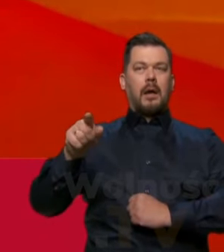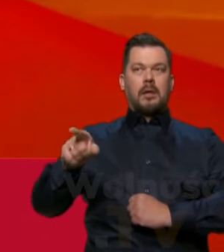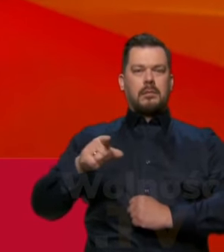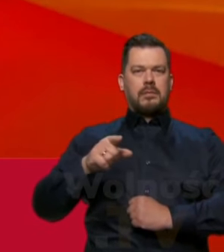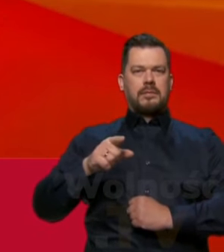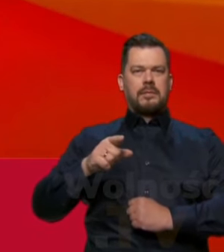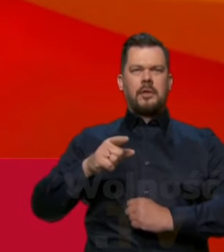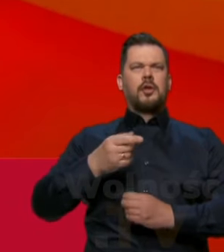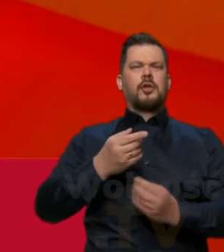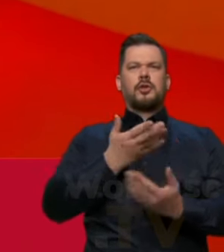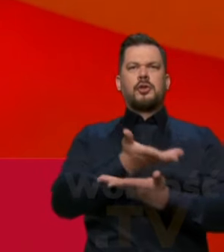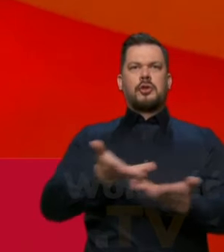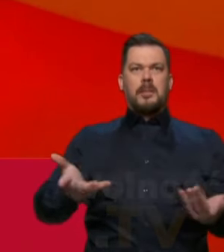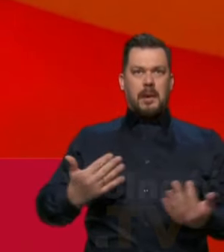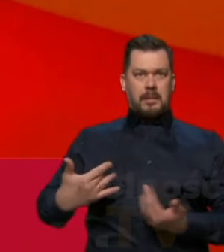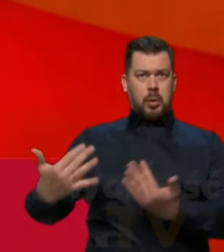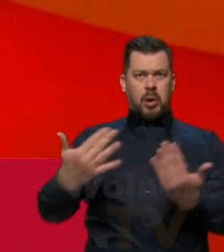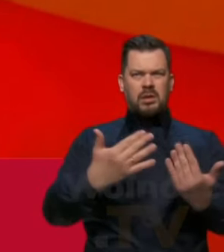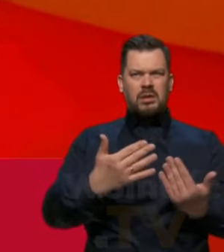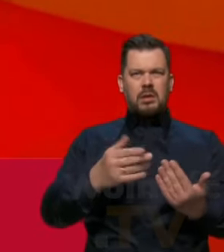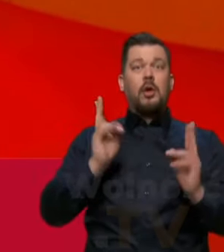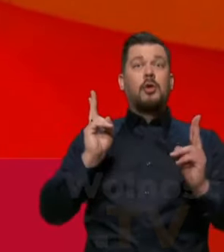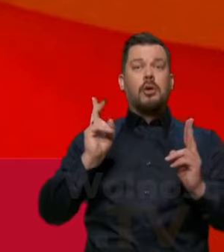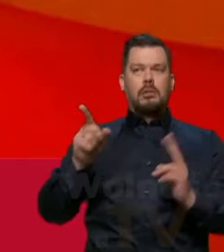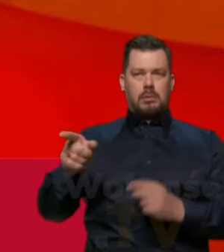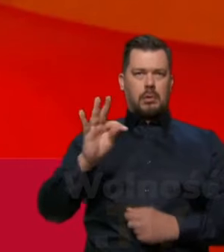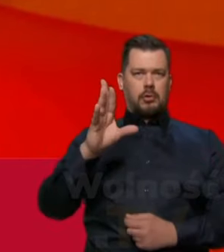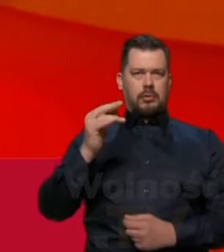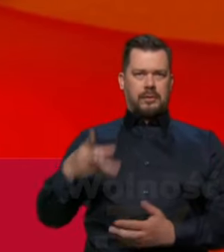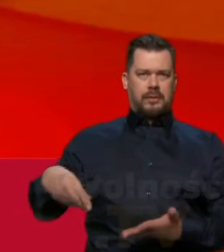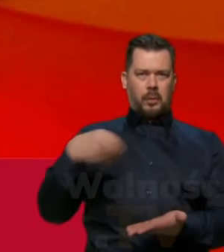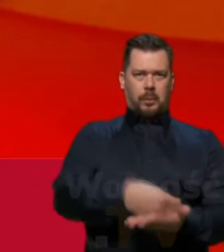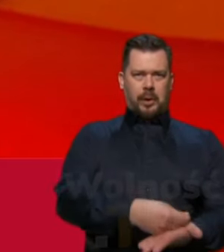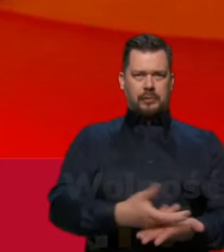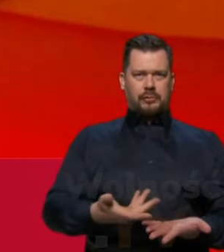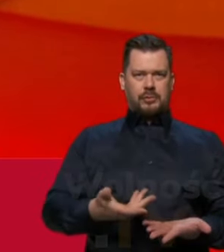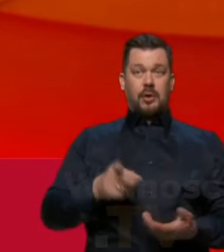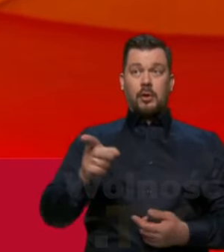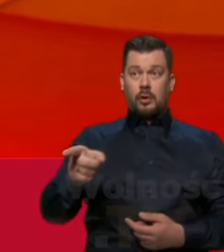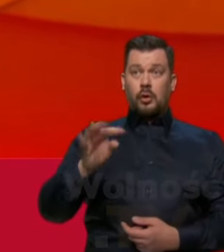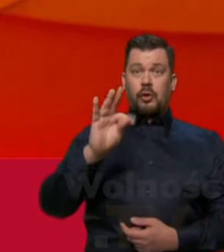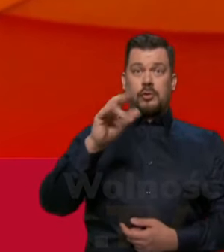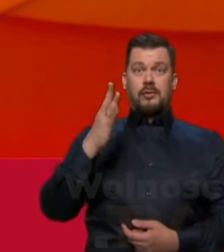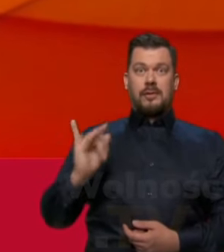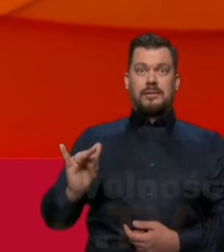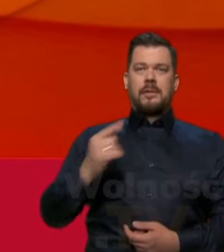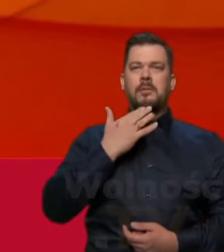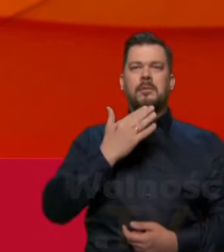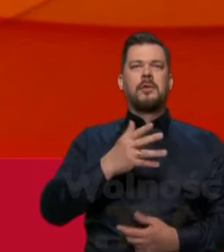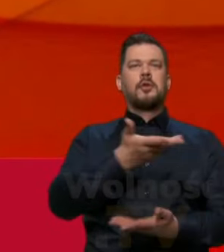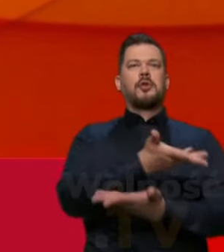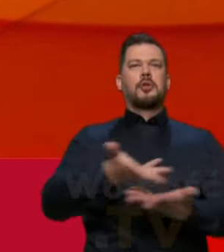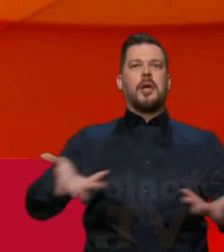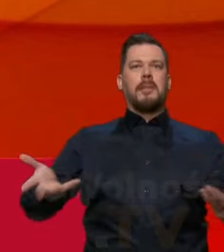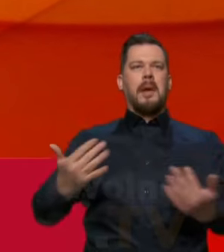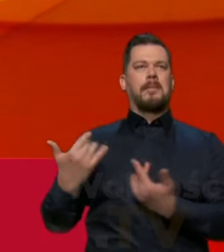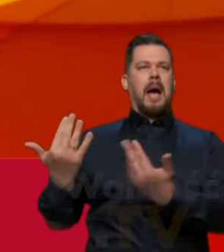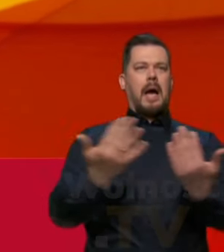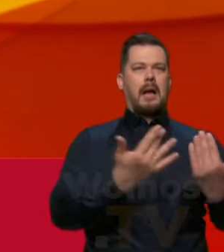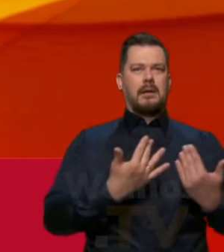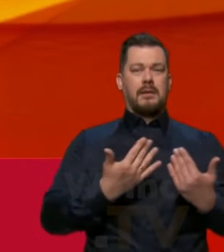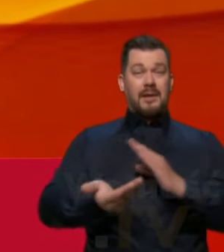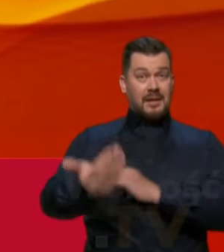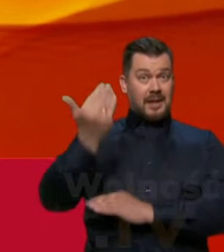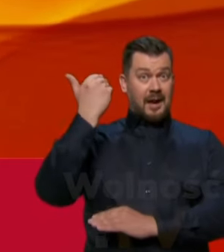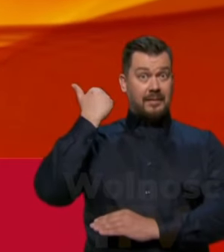pokoleniem. Ale to same tego nie wymyśliły. Sfinansował to pan Trzaskowski i to pan Trzaskowski mówił, że ziemia płonie. Kiedyś katolicy